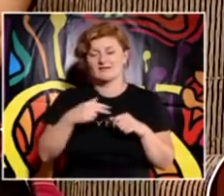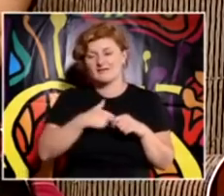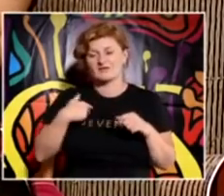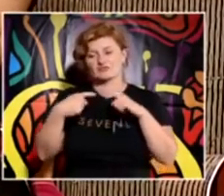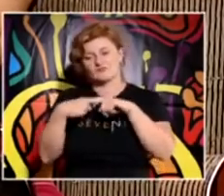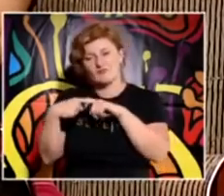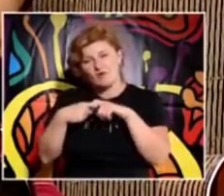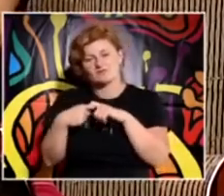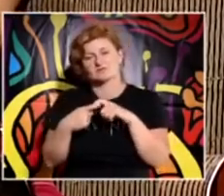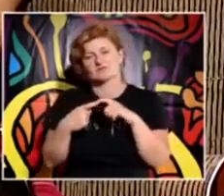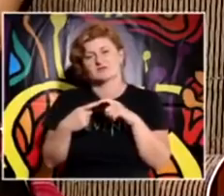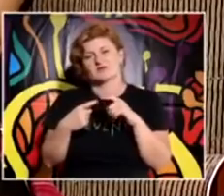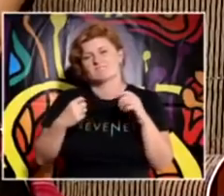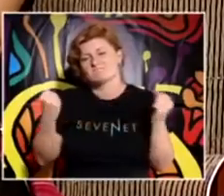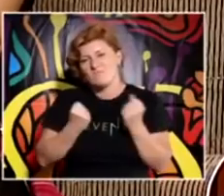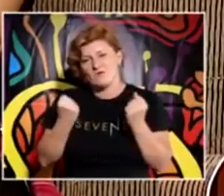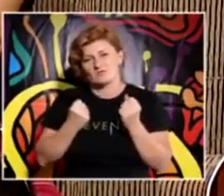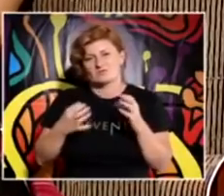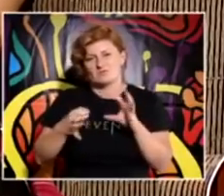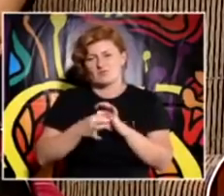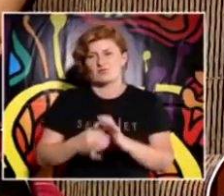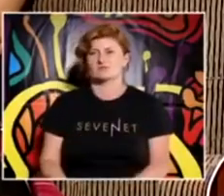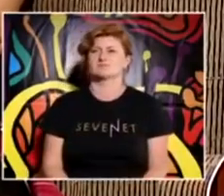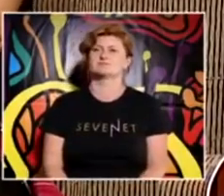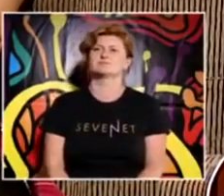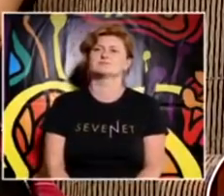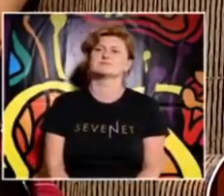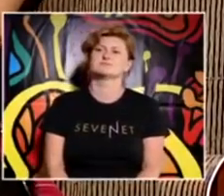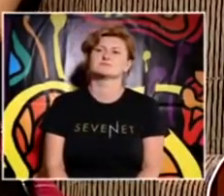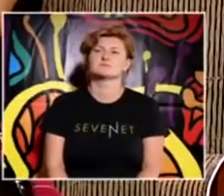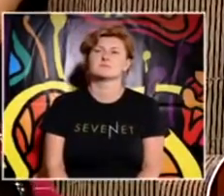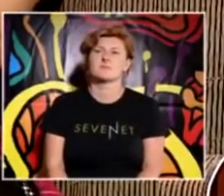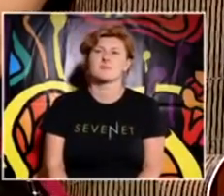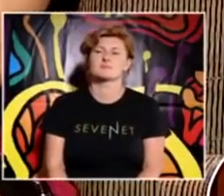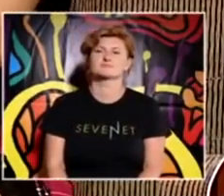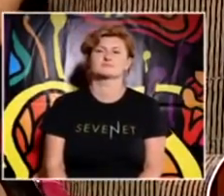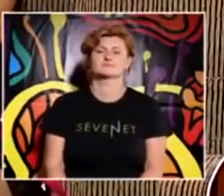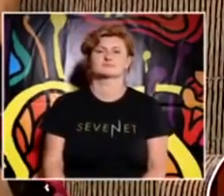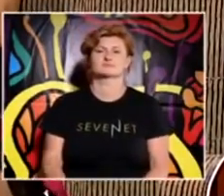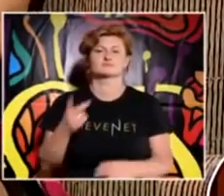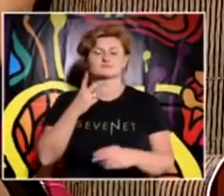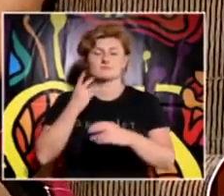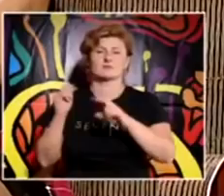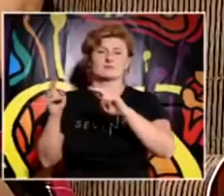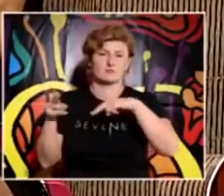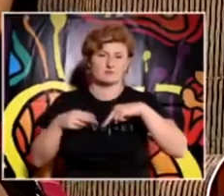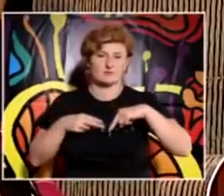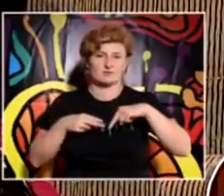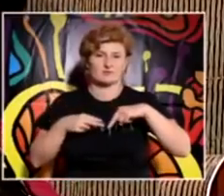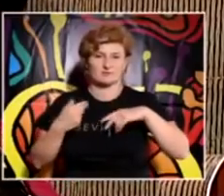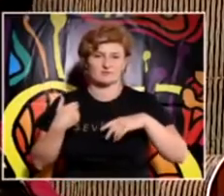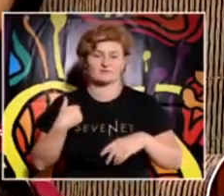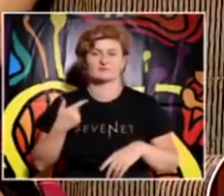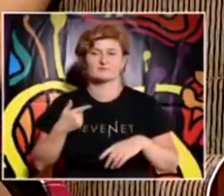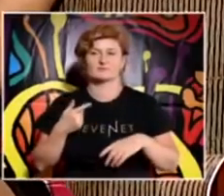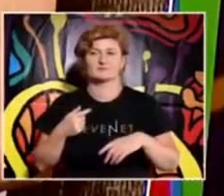mocniej złączył. Potwierdzam. A jeżeli chodzi w ogóle o samą opcję powrotu, to zacząłem mówić o tym, że my